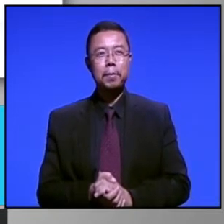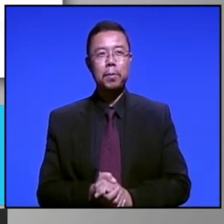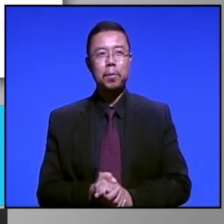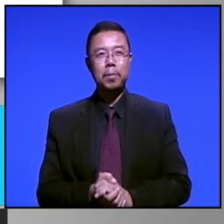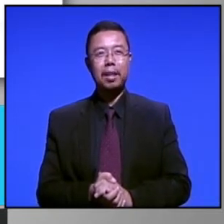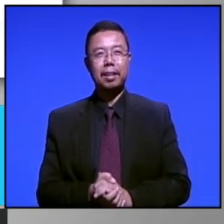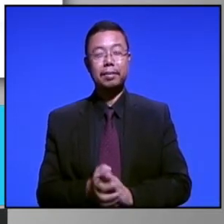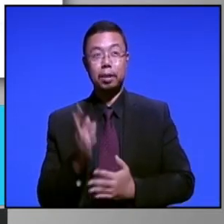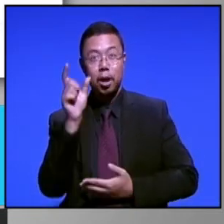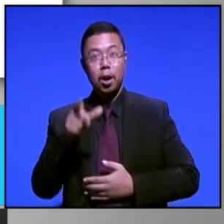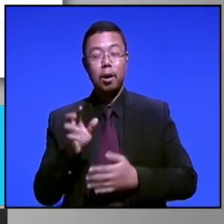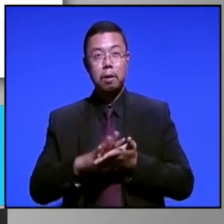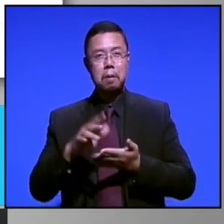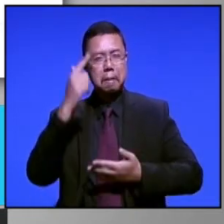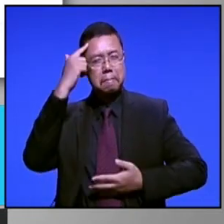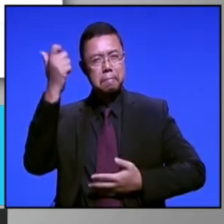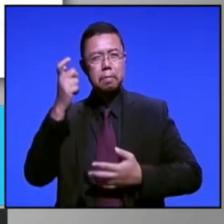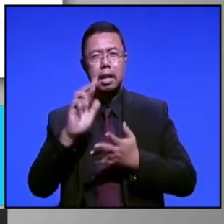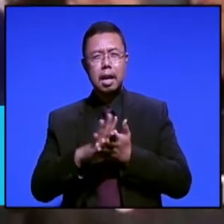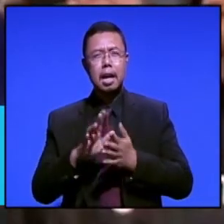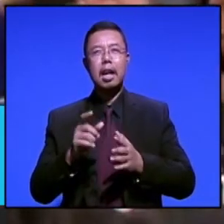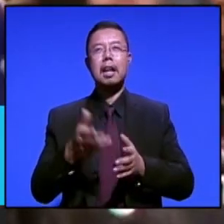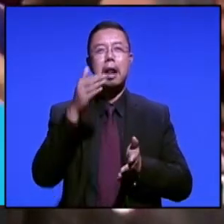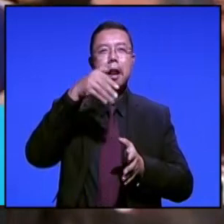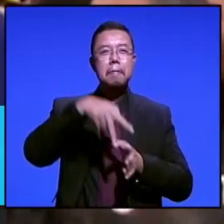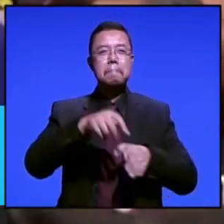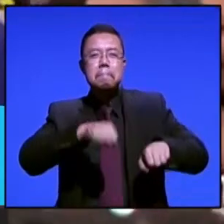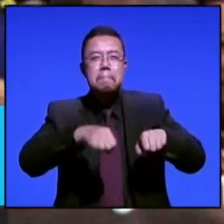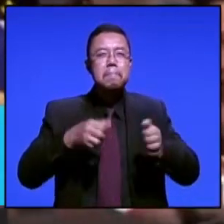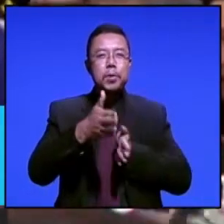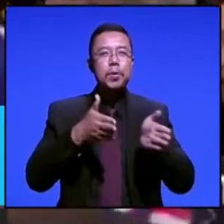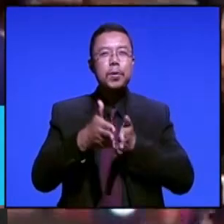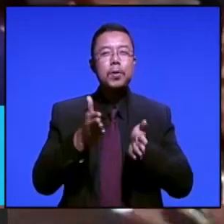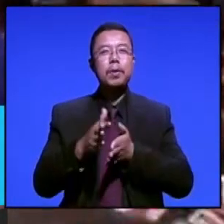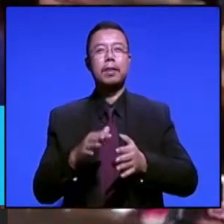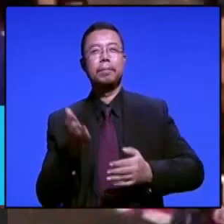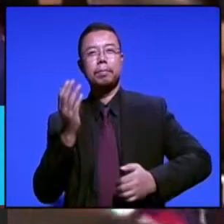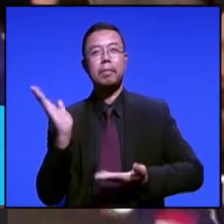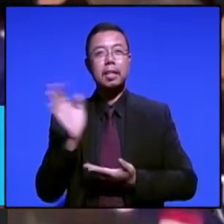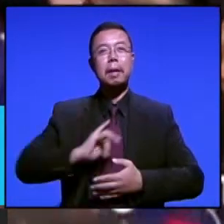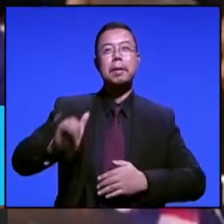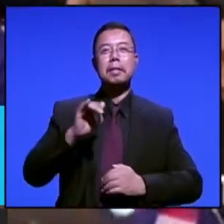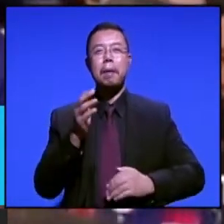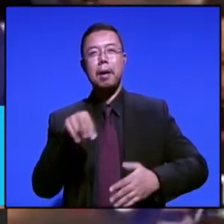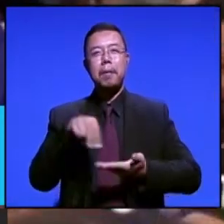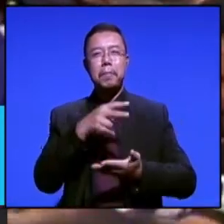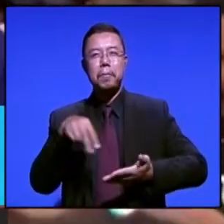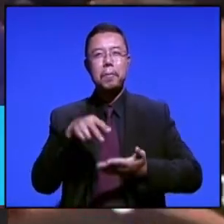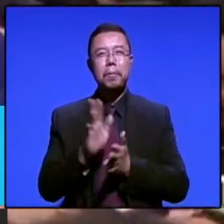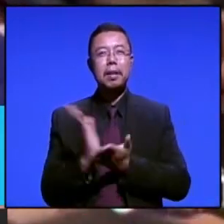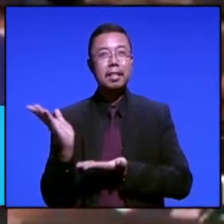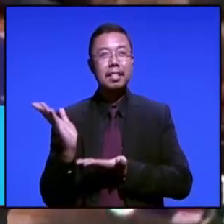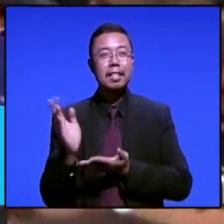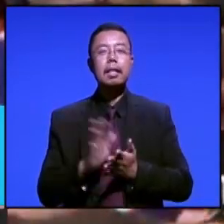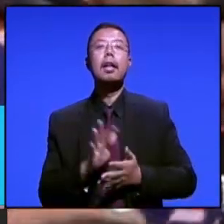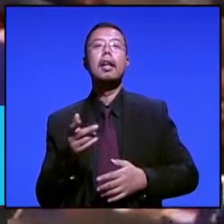Inilah aksi pebalap ternama MotoGP Valentino Rossi joget TikTok bersama dengan rekan balapnya Maverick Vinales dan para penggemar. Joget